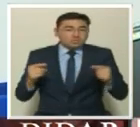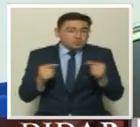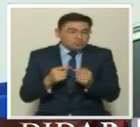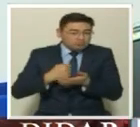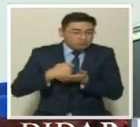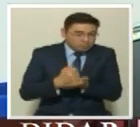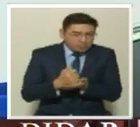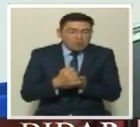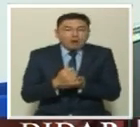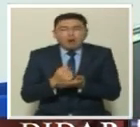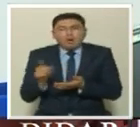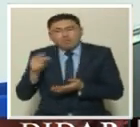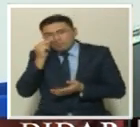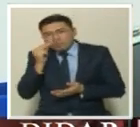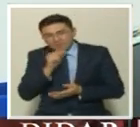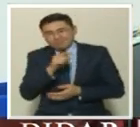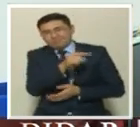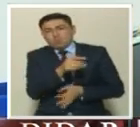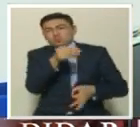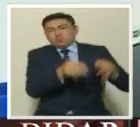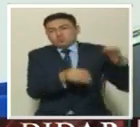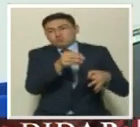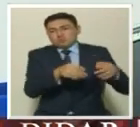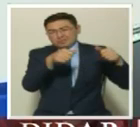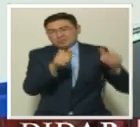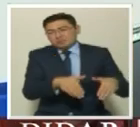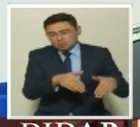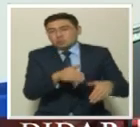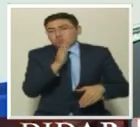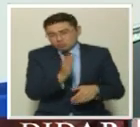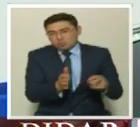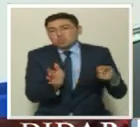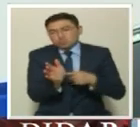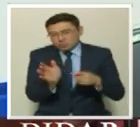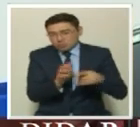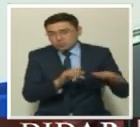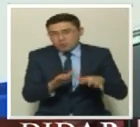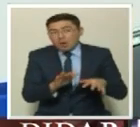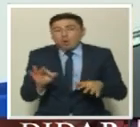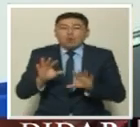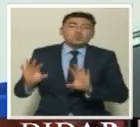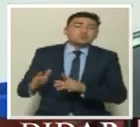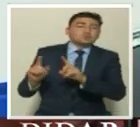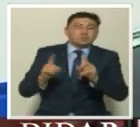подозреваемого с определением степени его вины будет принято по результатам расследования. Иная информация,